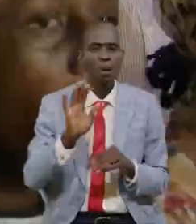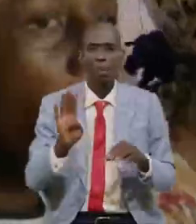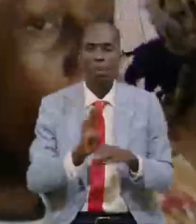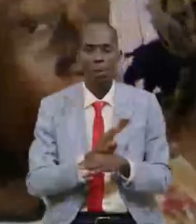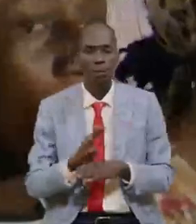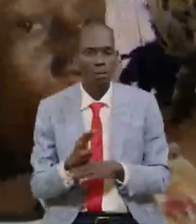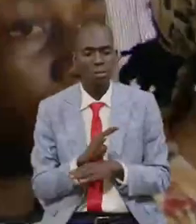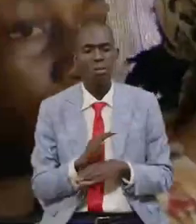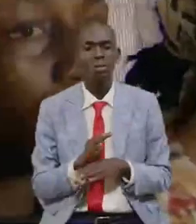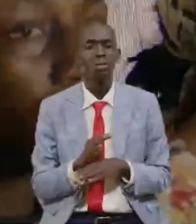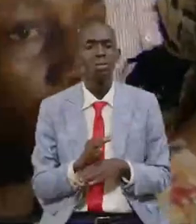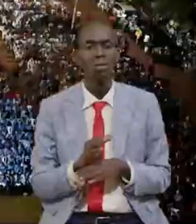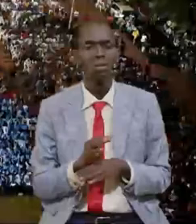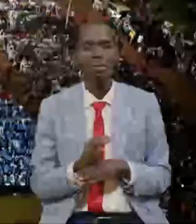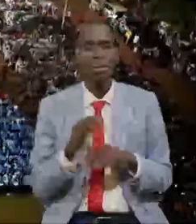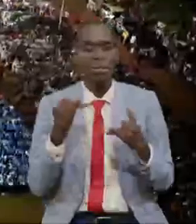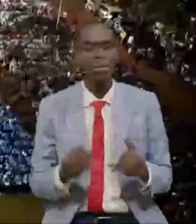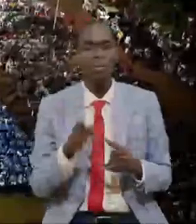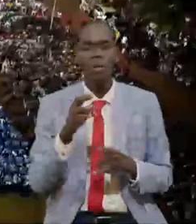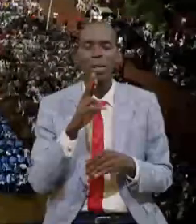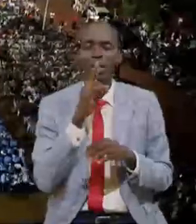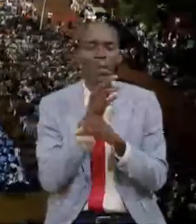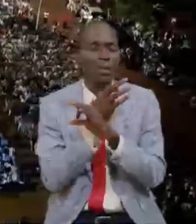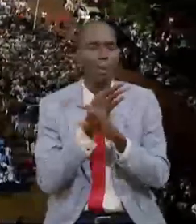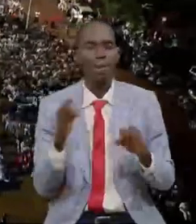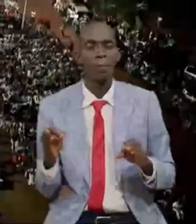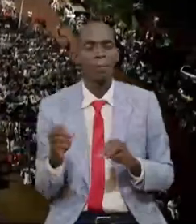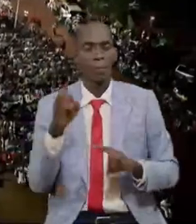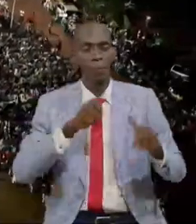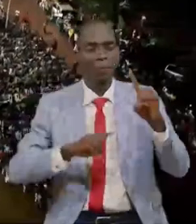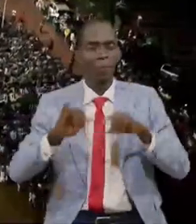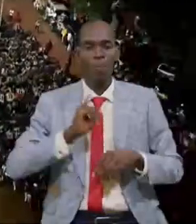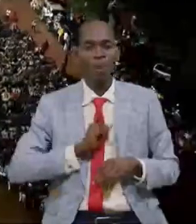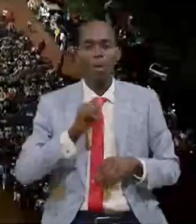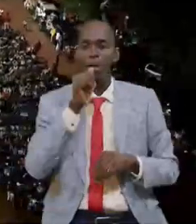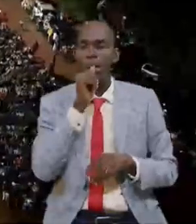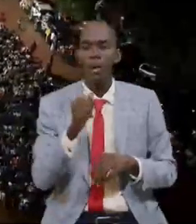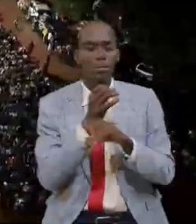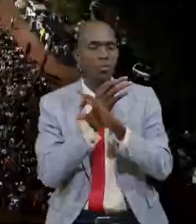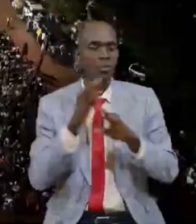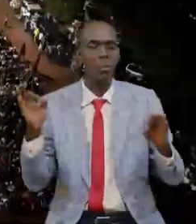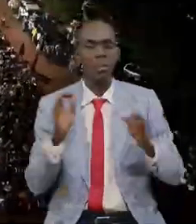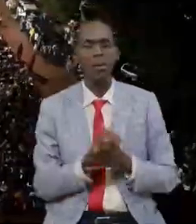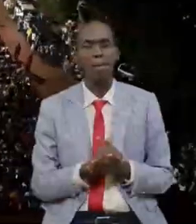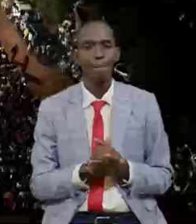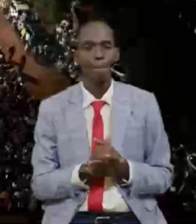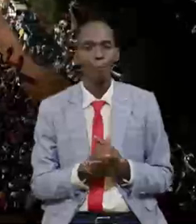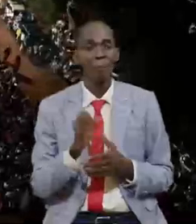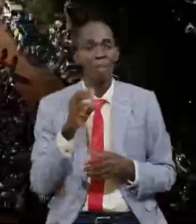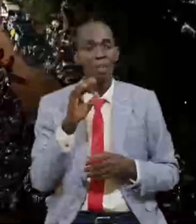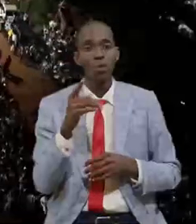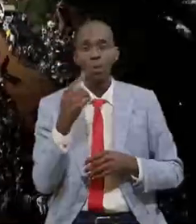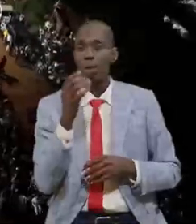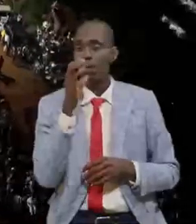dans tes affaires, maintenant vous êtes affranchi. Je suis affranchi. Ainsi,